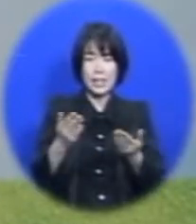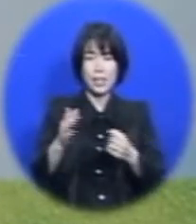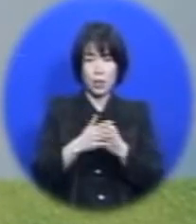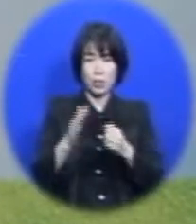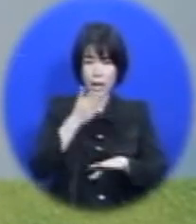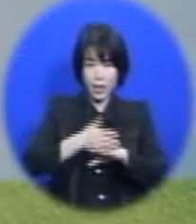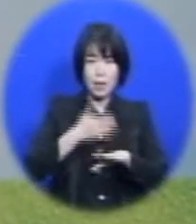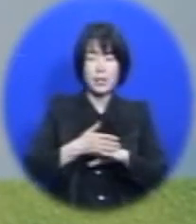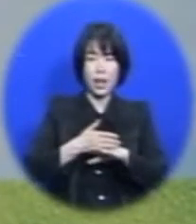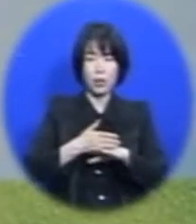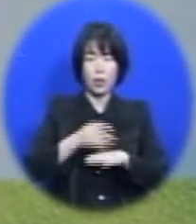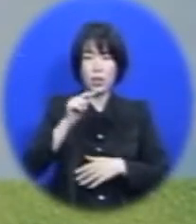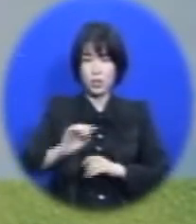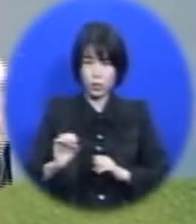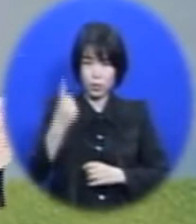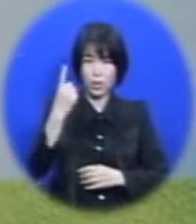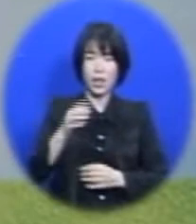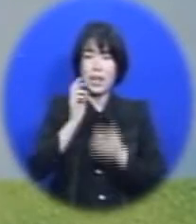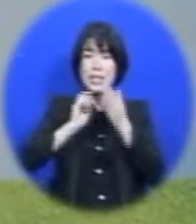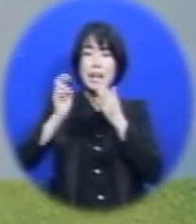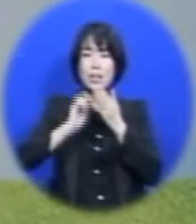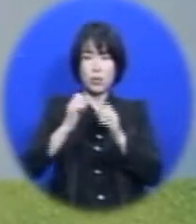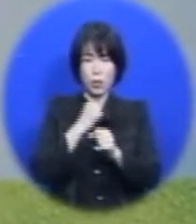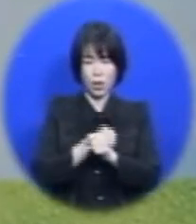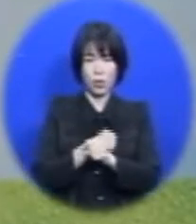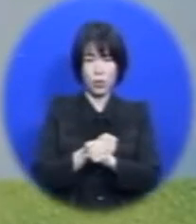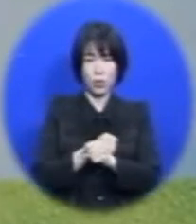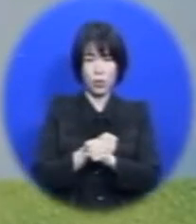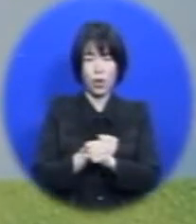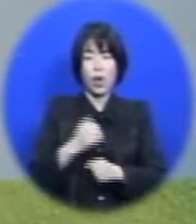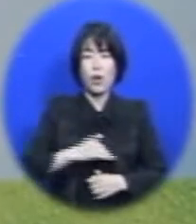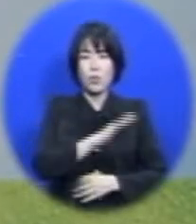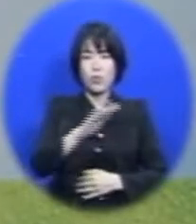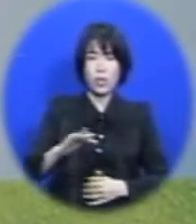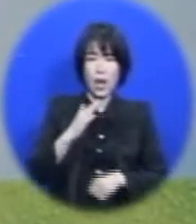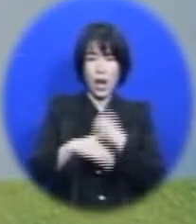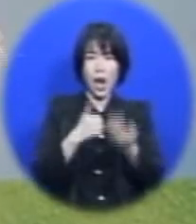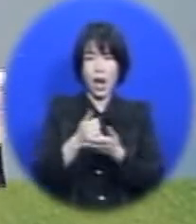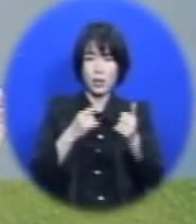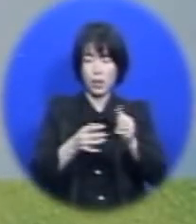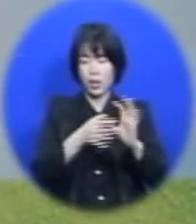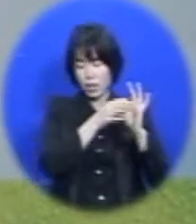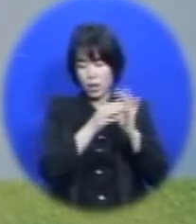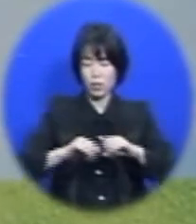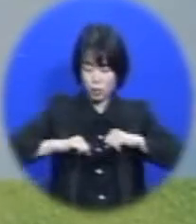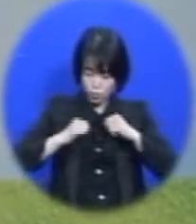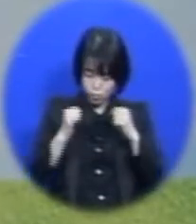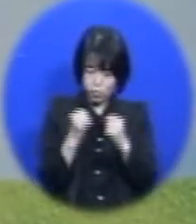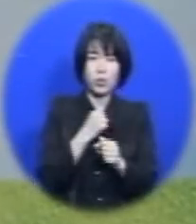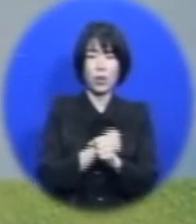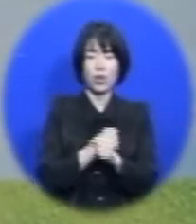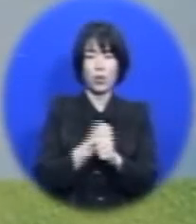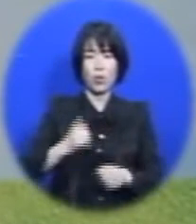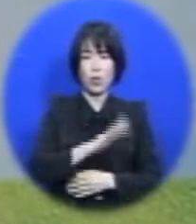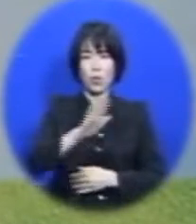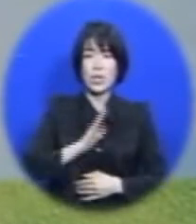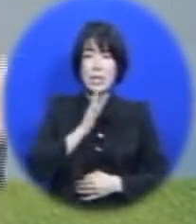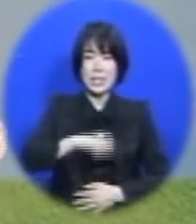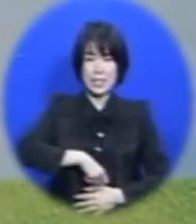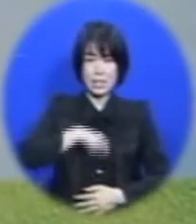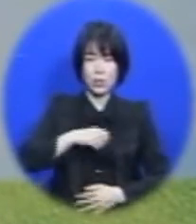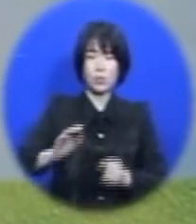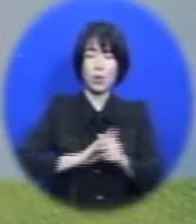감사하고 그것으로 인해서 찬송하고 우리가 하나님께 계속 순종하고 우리가 진심으로